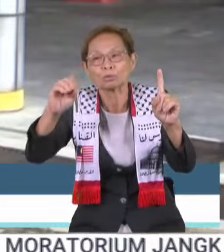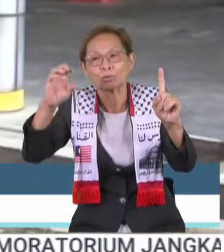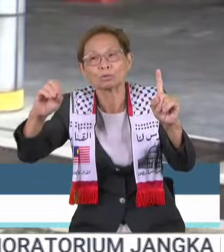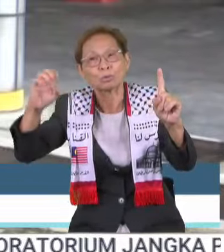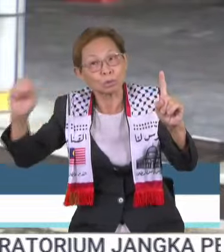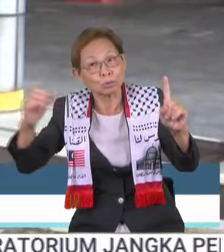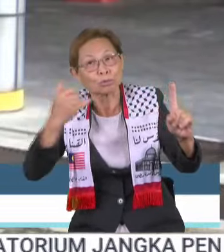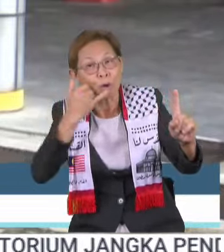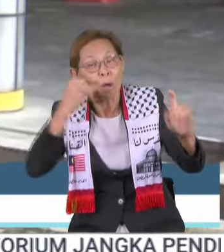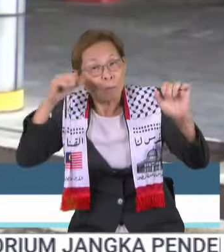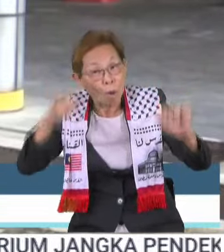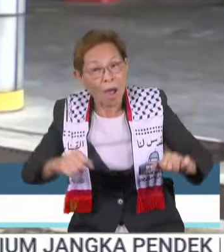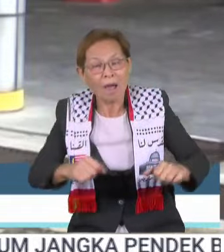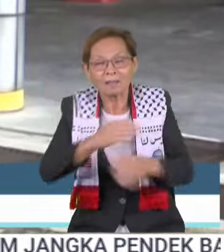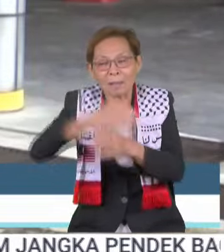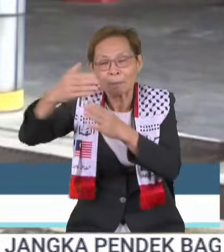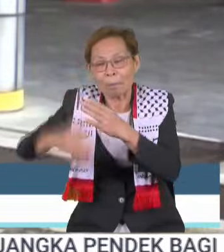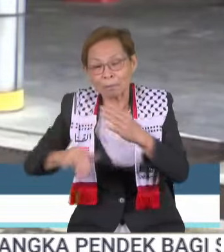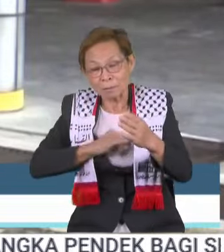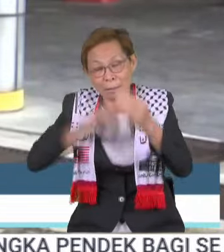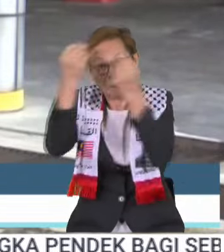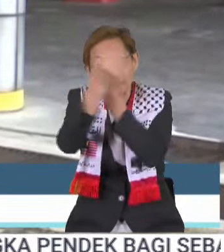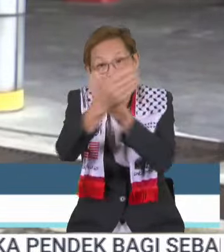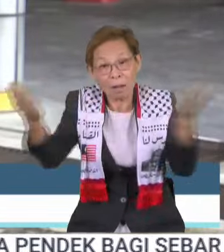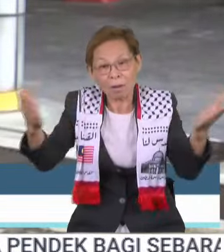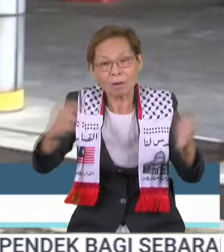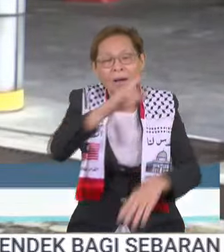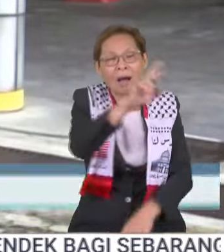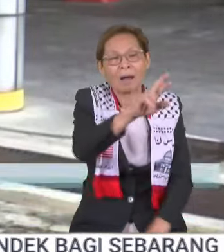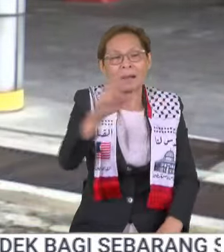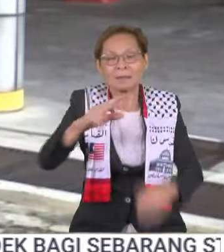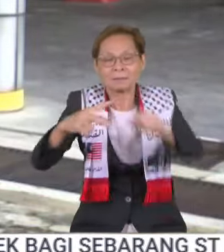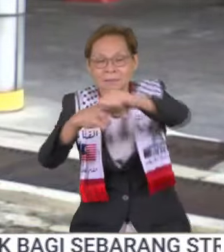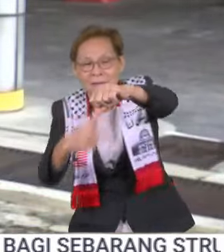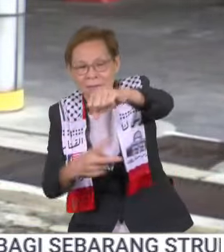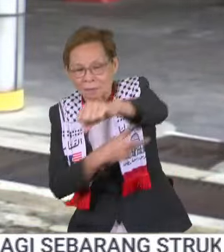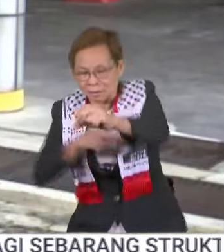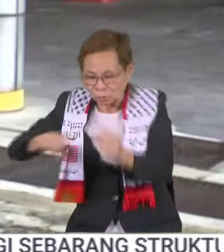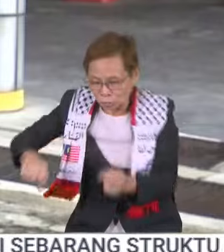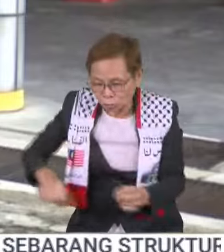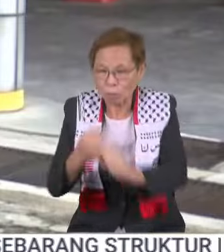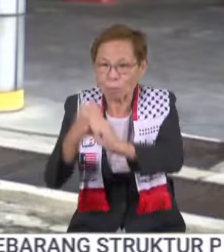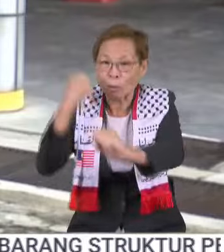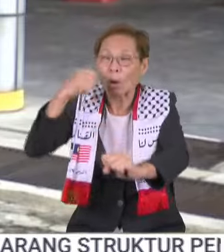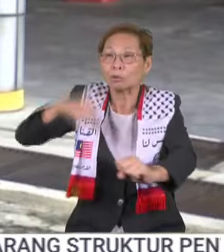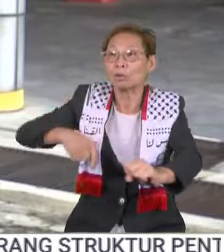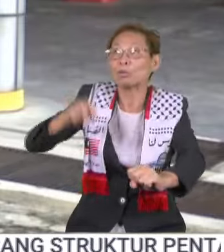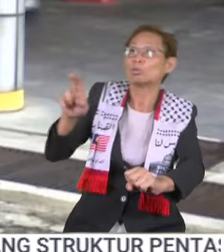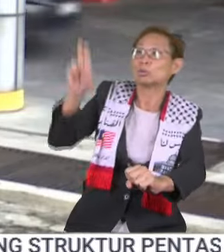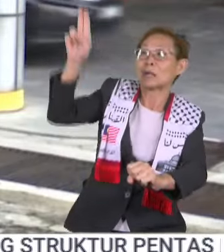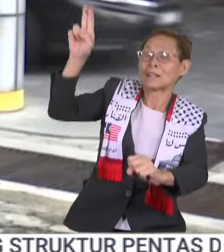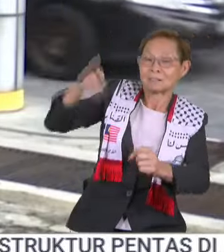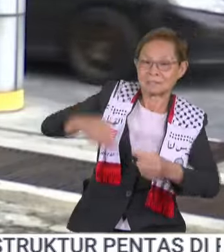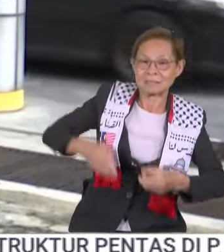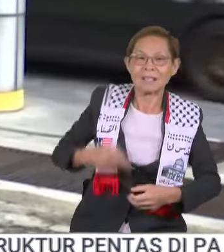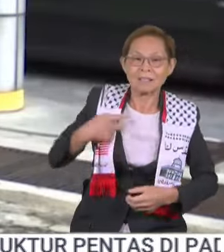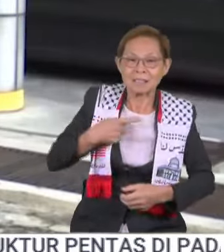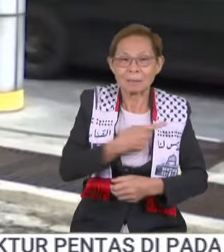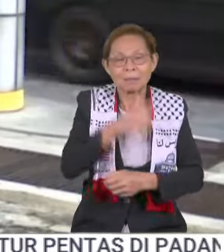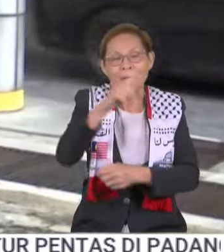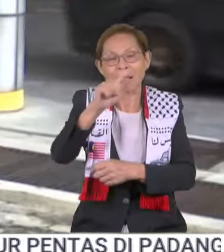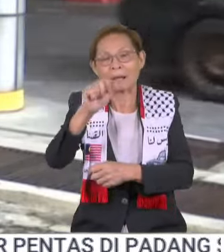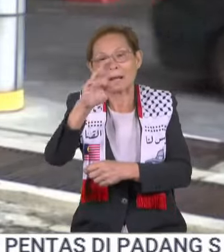1-888-0000. Saya kira setakat itu sahaja yang dapat saya kongsikan di RNR Jejantas Sungai Buloh arah utara ini. Kita ke RNR